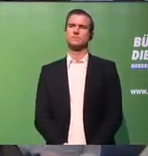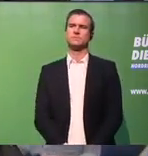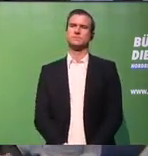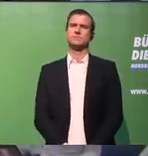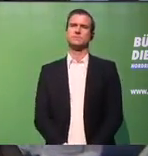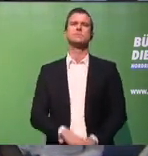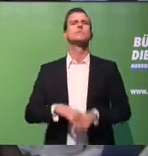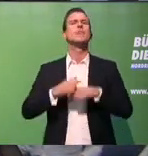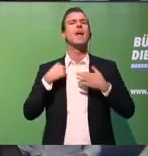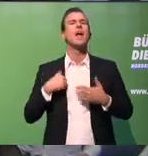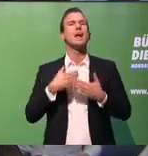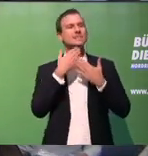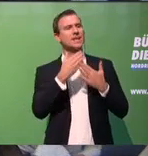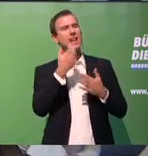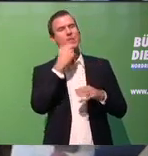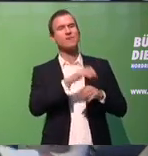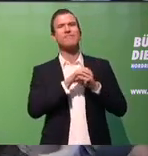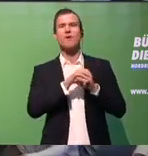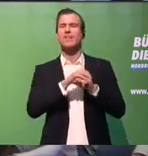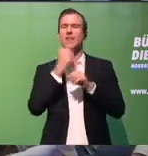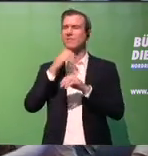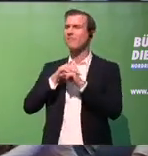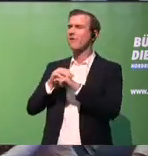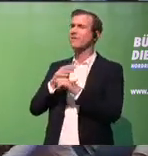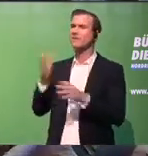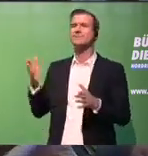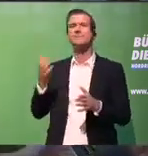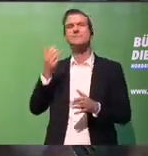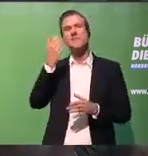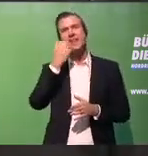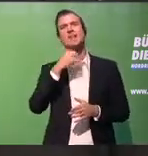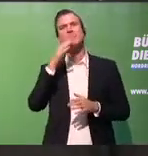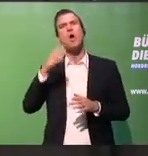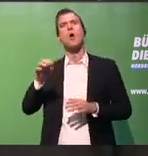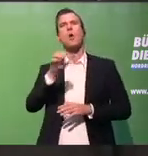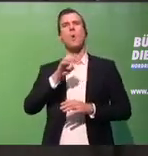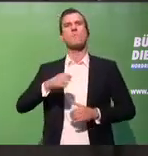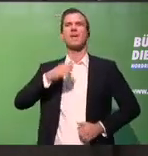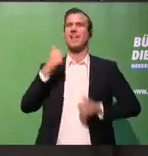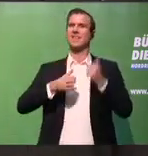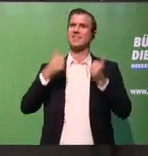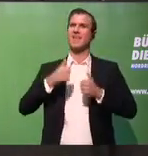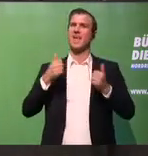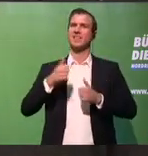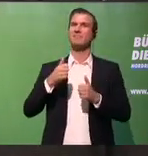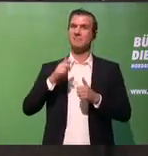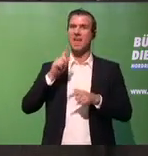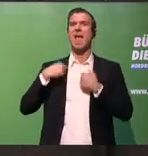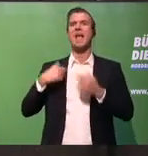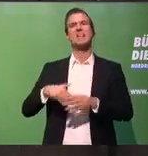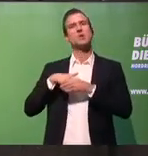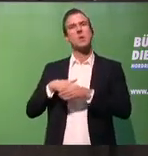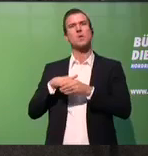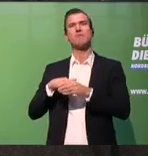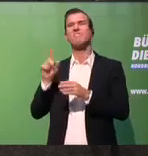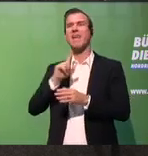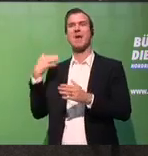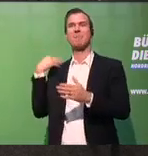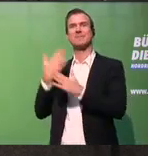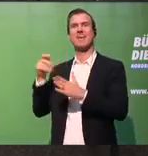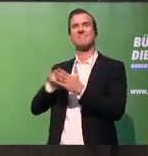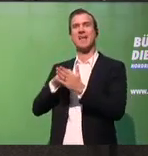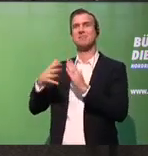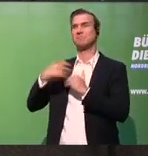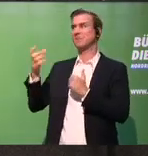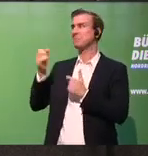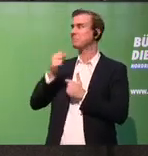Ja, herzlichen Dank, liebe Freundinnen und Freunde, liebe mutige Europakandidatinnen und Kandidaten und herzlichen Glückwunsch an alle, die bisher gewählt worden